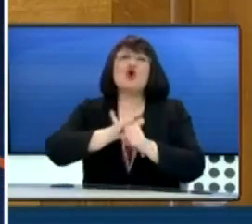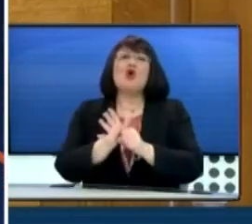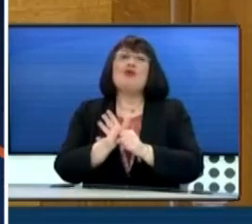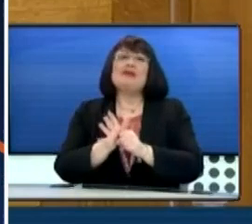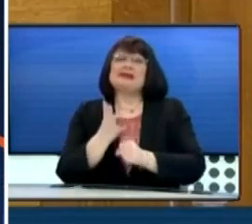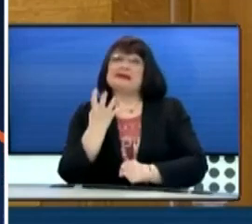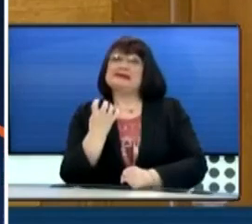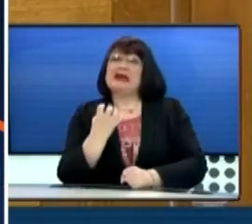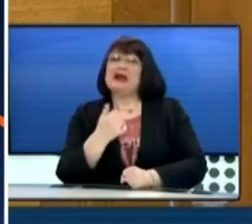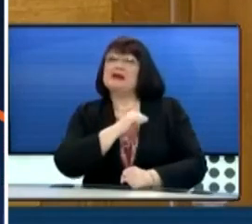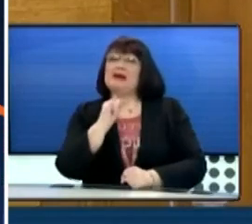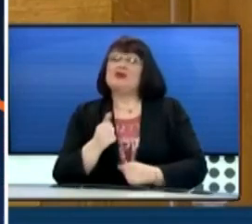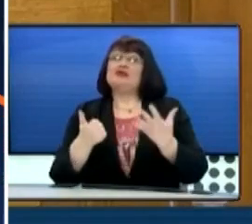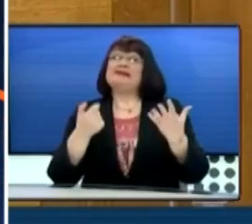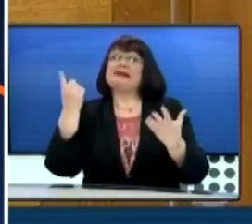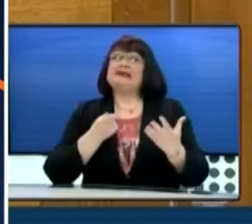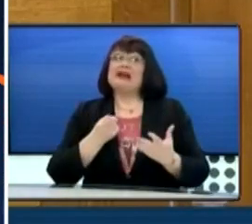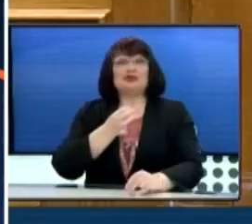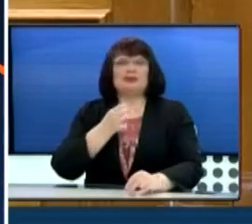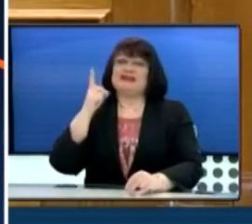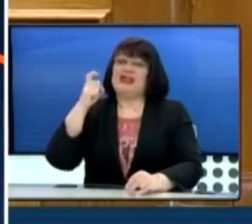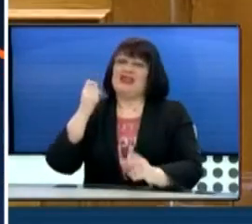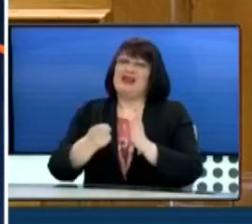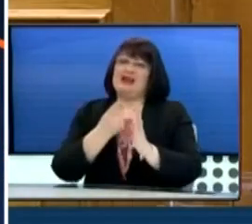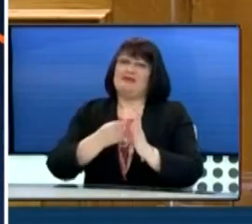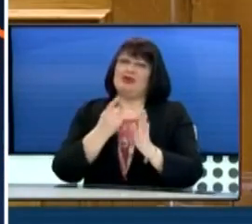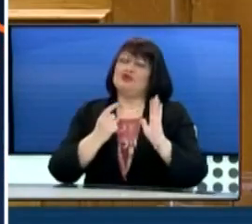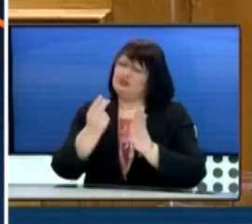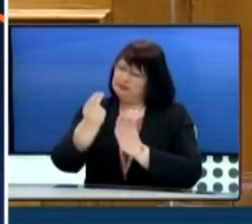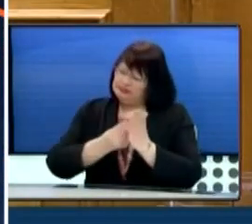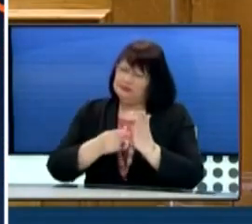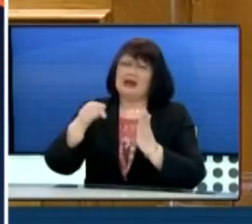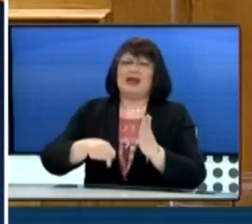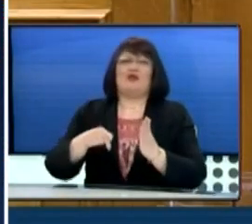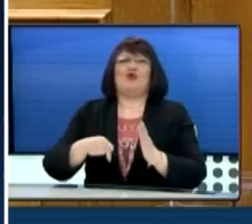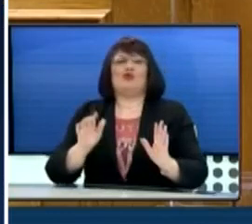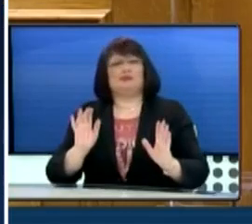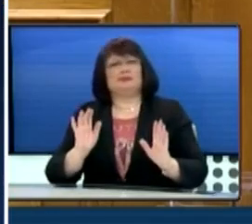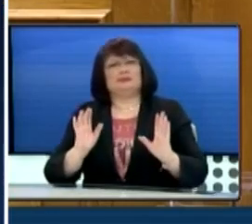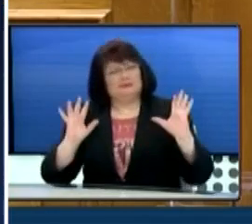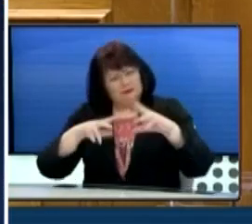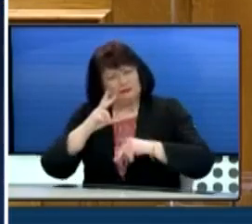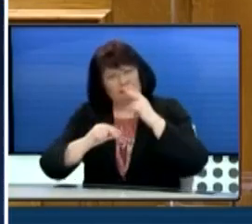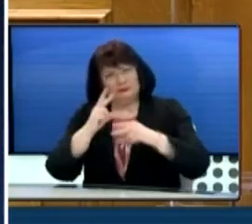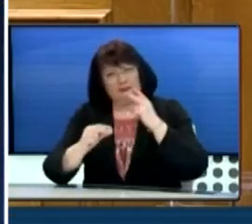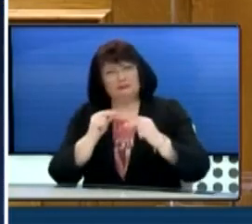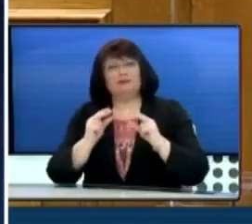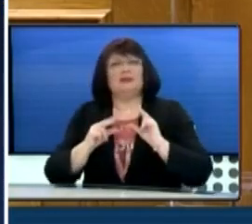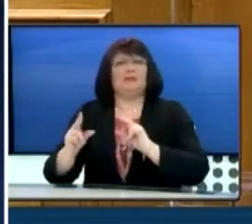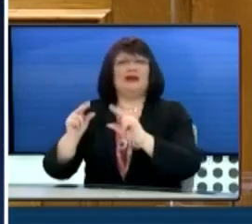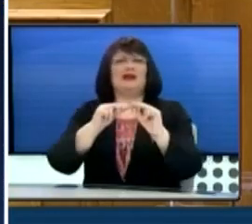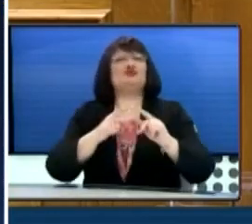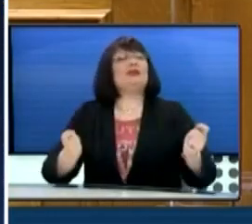Αλέξης Τσίπρας ήταν αρκετά σκληρός στην κριτική. Ήταν εφόλη στη σύλληση η κριτική του και μάλιστα είπε ότι ο κ. Μητσοτάκης